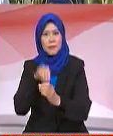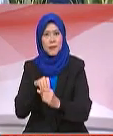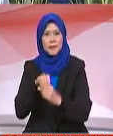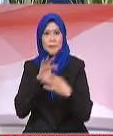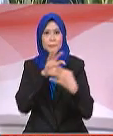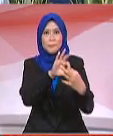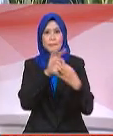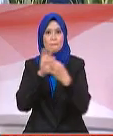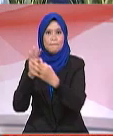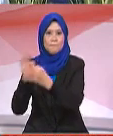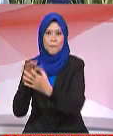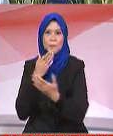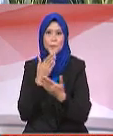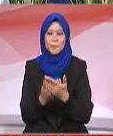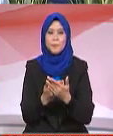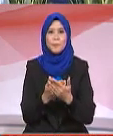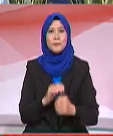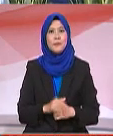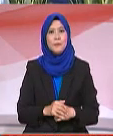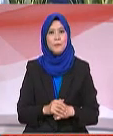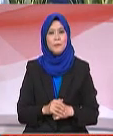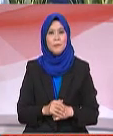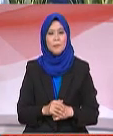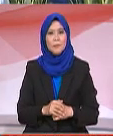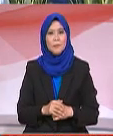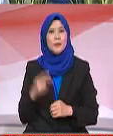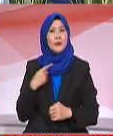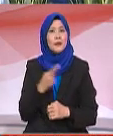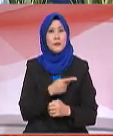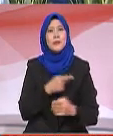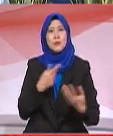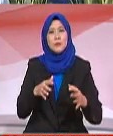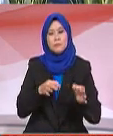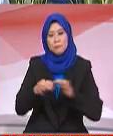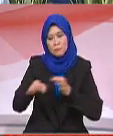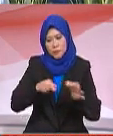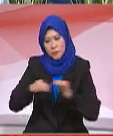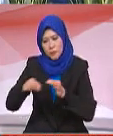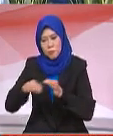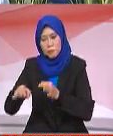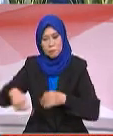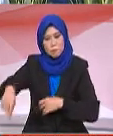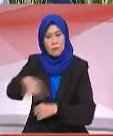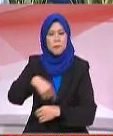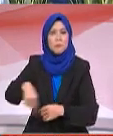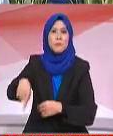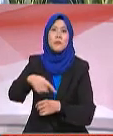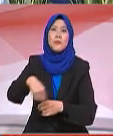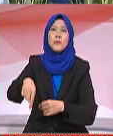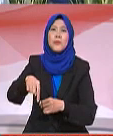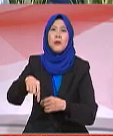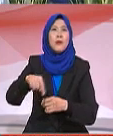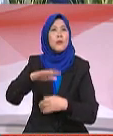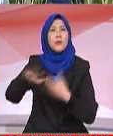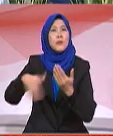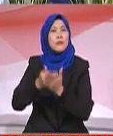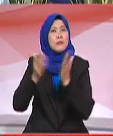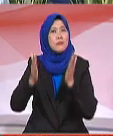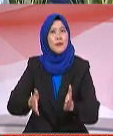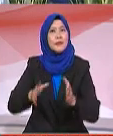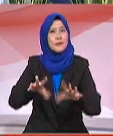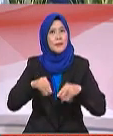memberikan kerjasama yang baik. Kita juga telah memberikan penerangan yang sebaik-baiknya kepada semua